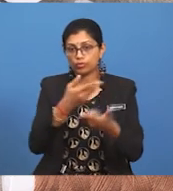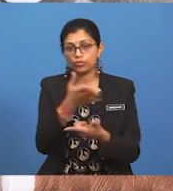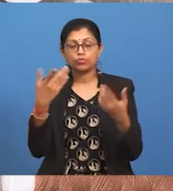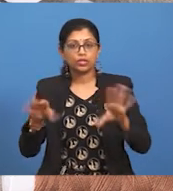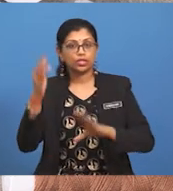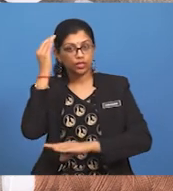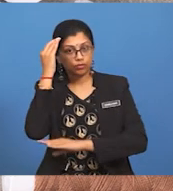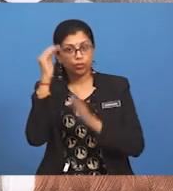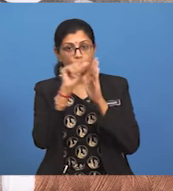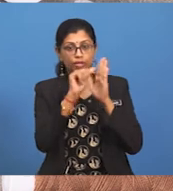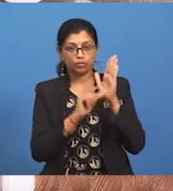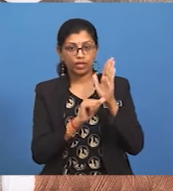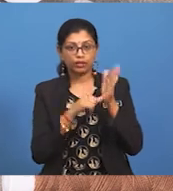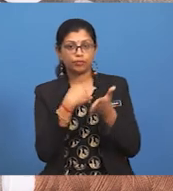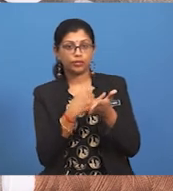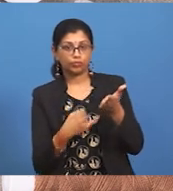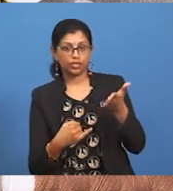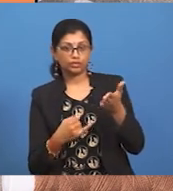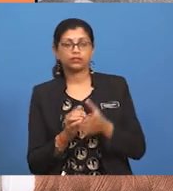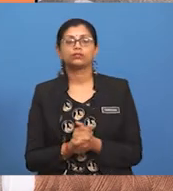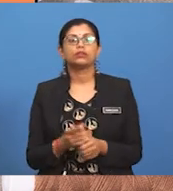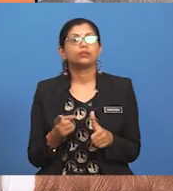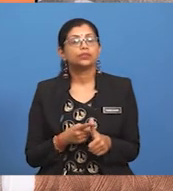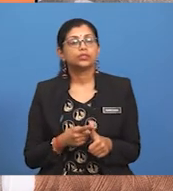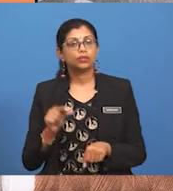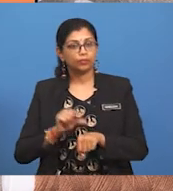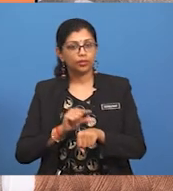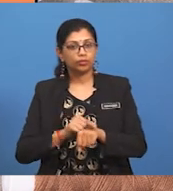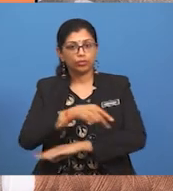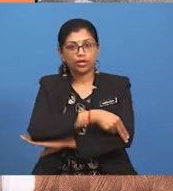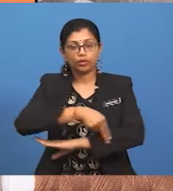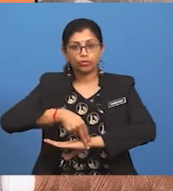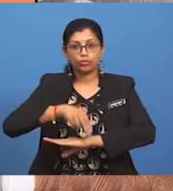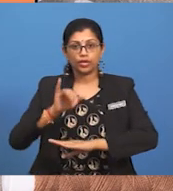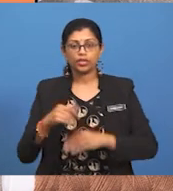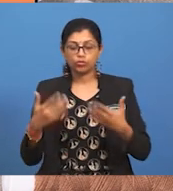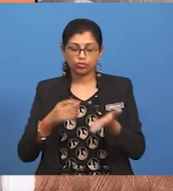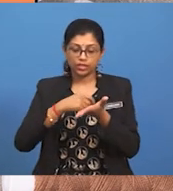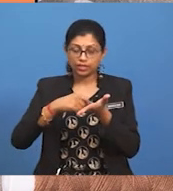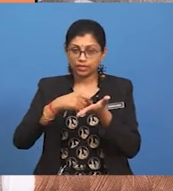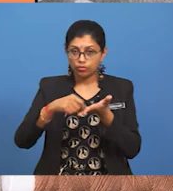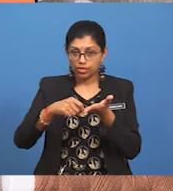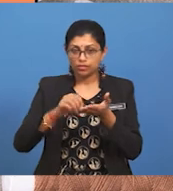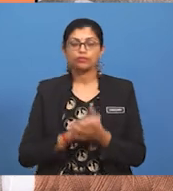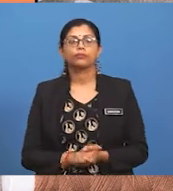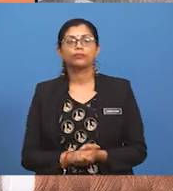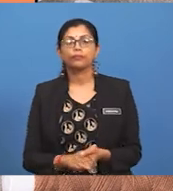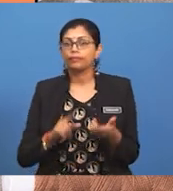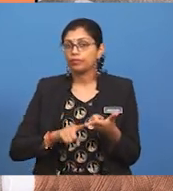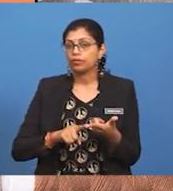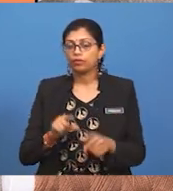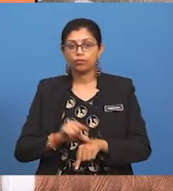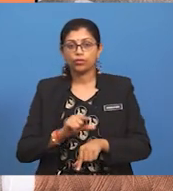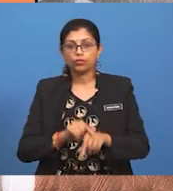pola, iaitu yang pertama, menggunakan ukuran yang telah dicatat,